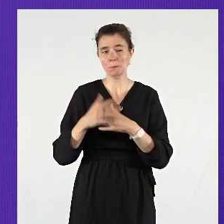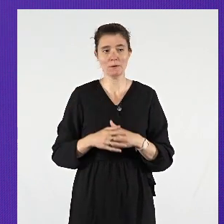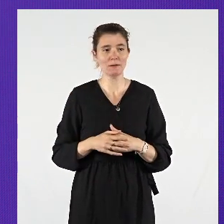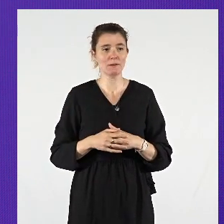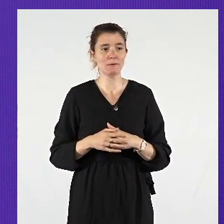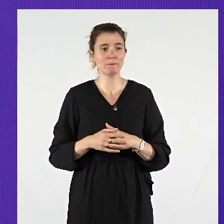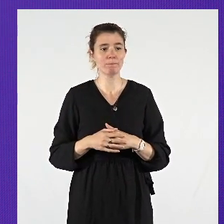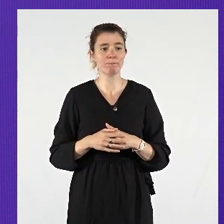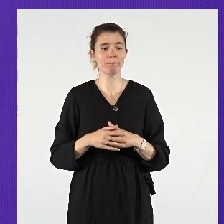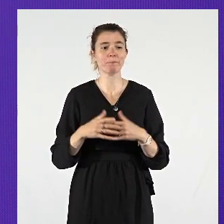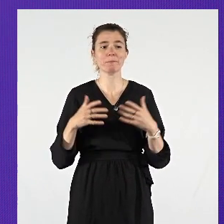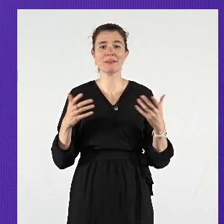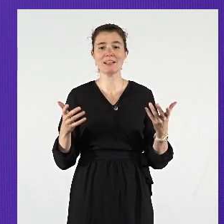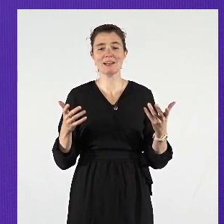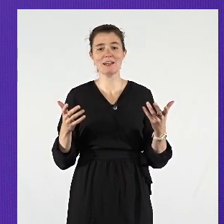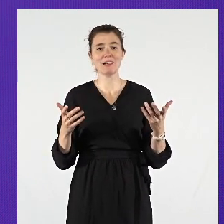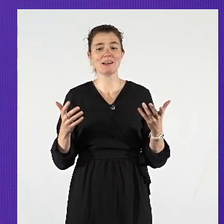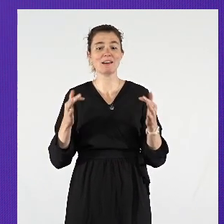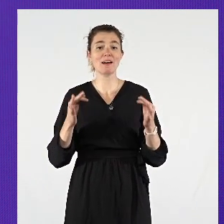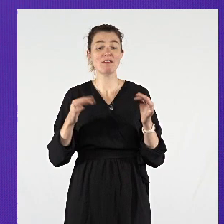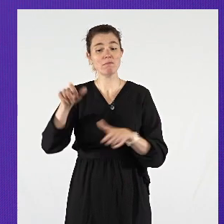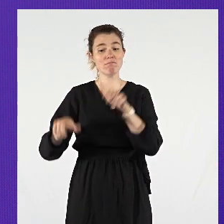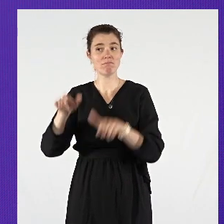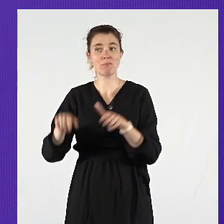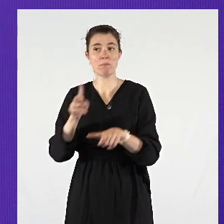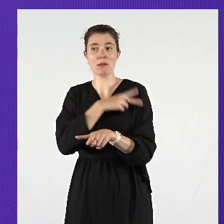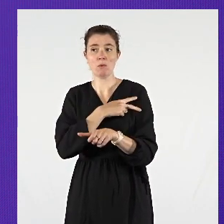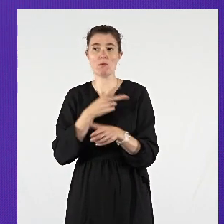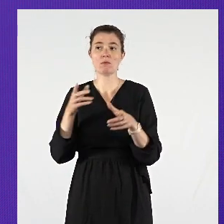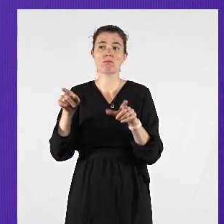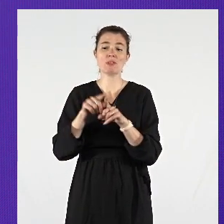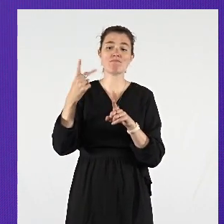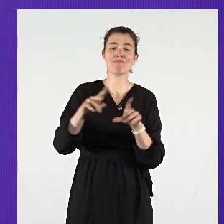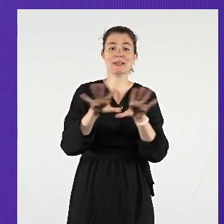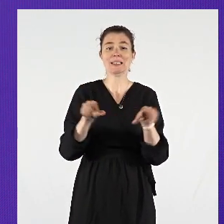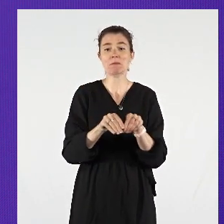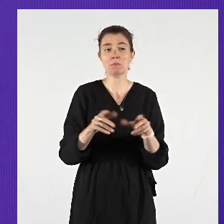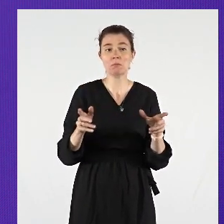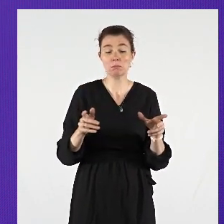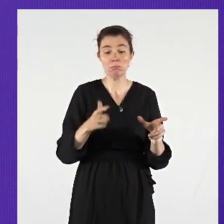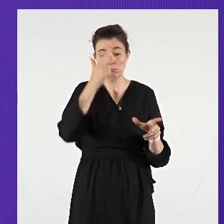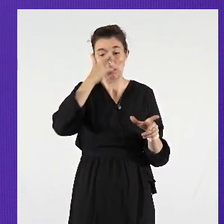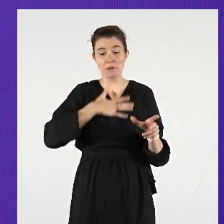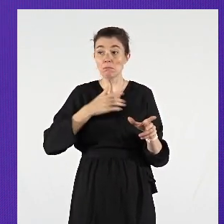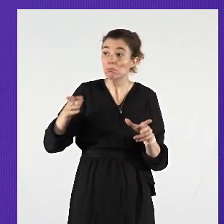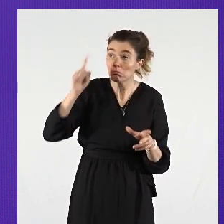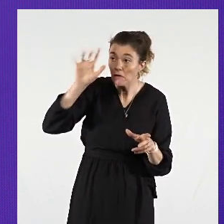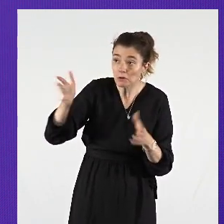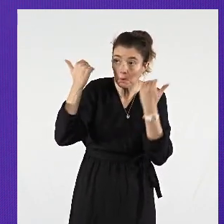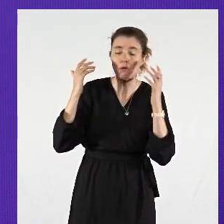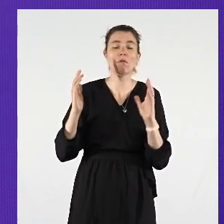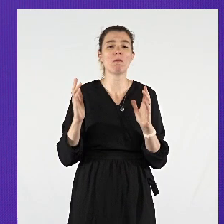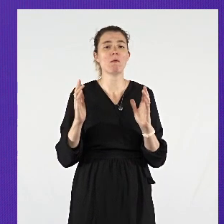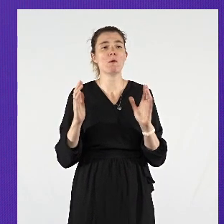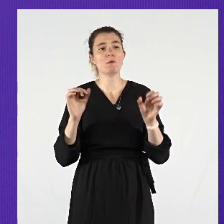Mais au niveau des employeurs et de leurs équipes, pour ma part, je ne sais pas ce qu'en pense Laurent, chaque fois qu'on peut se placer